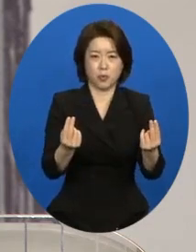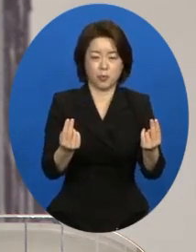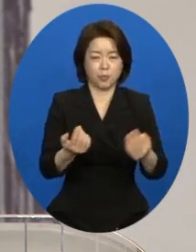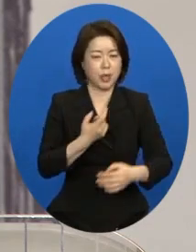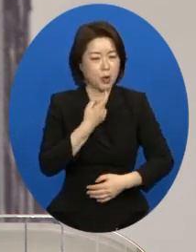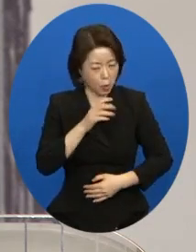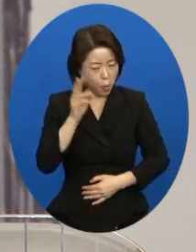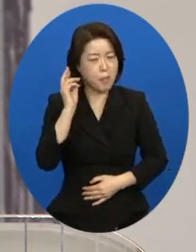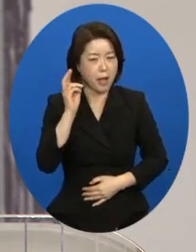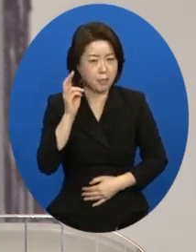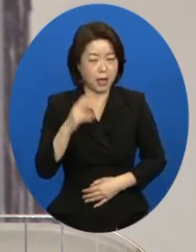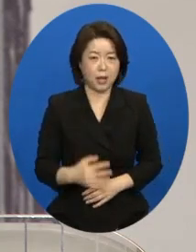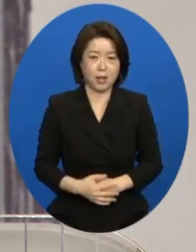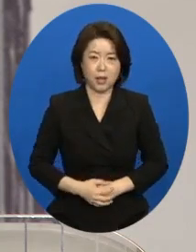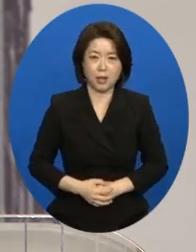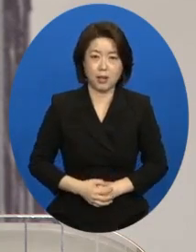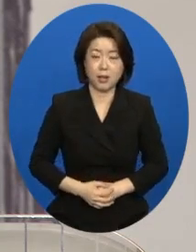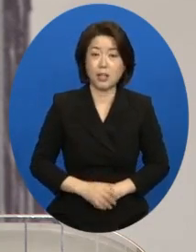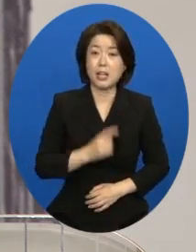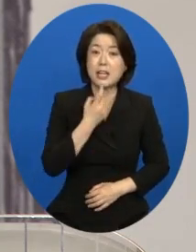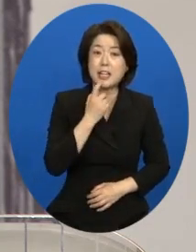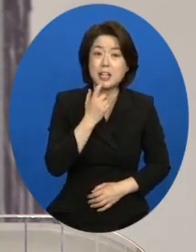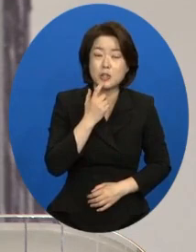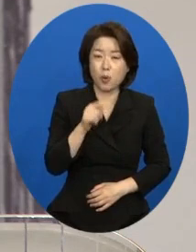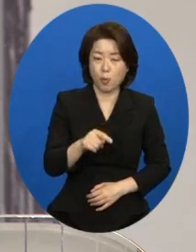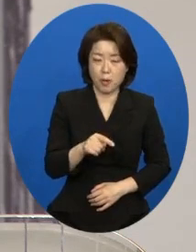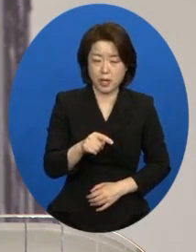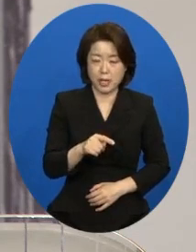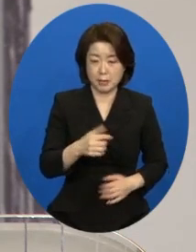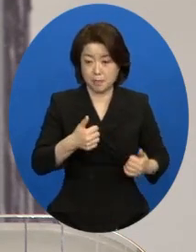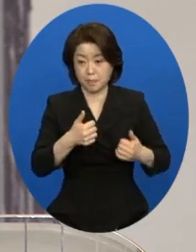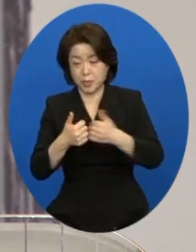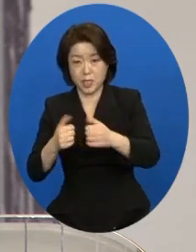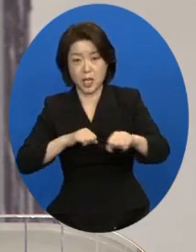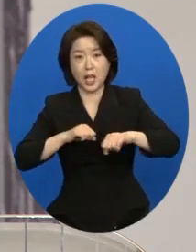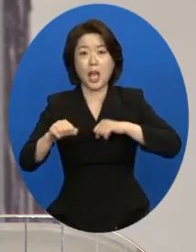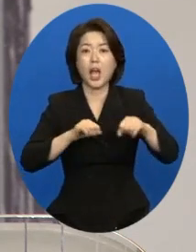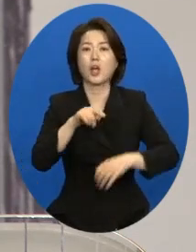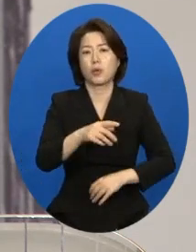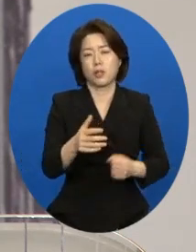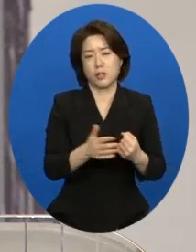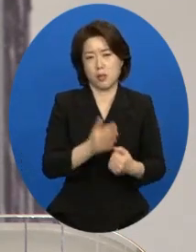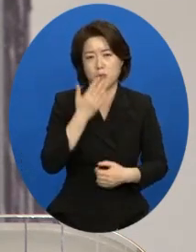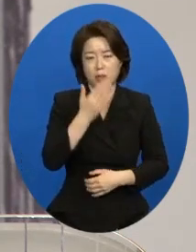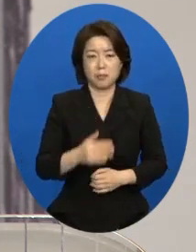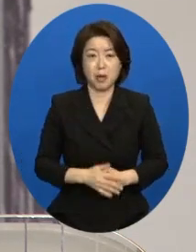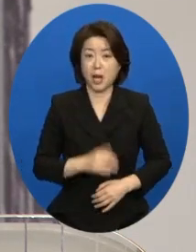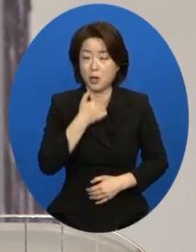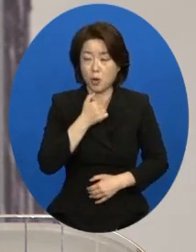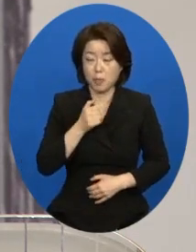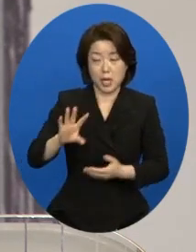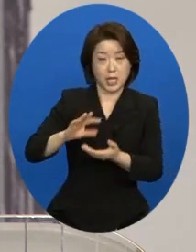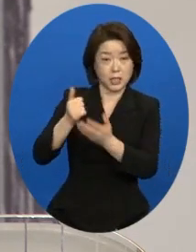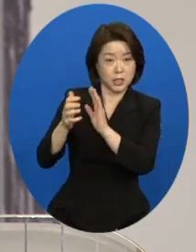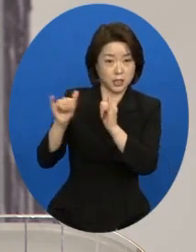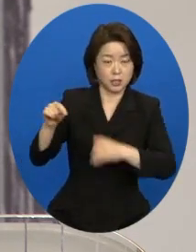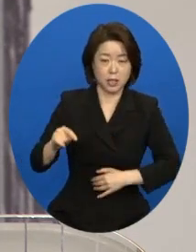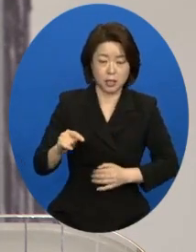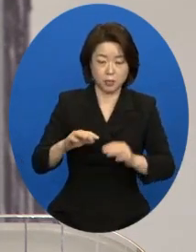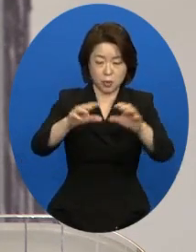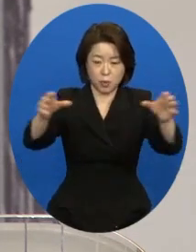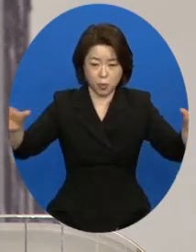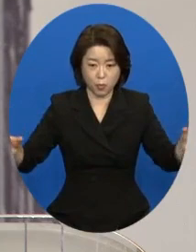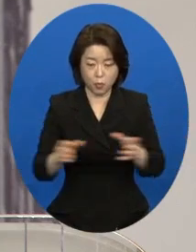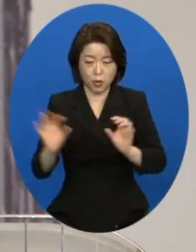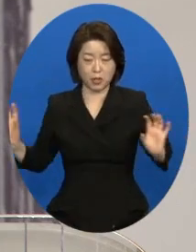것으로 추정을 해요. 왜냐하면 로마의 이 적그리스도적인 행위 때문에 그렇습니다. 로마는 그리스도인들을 원형 경기장에